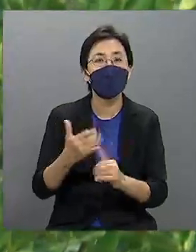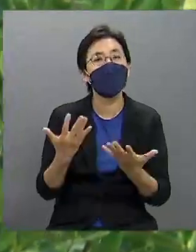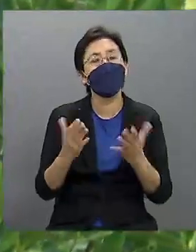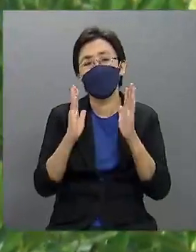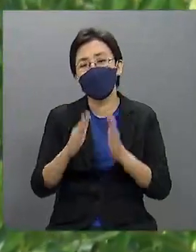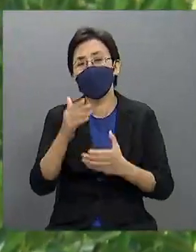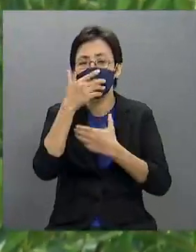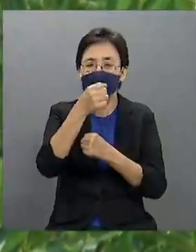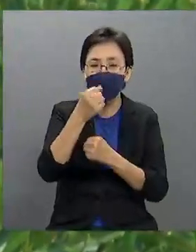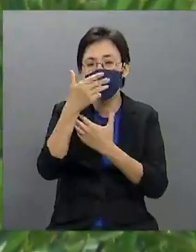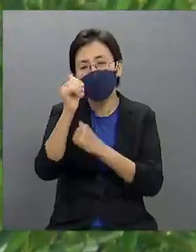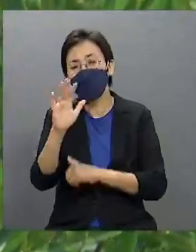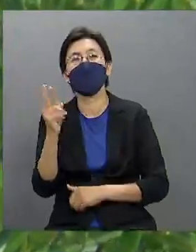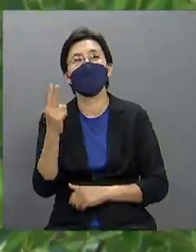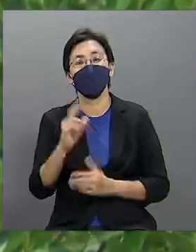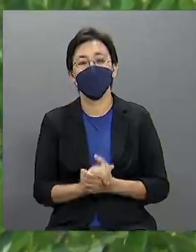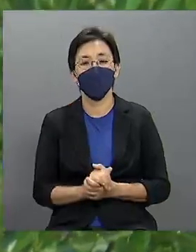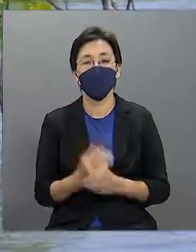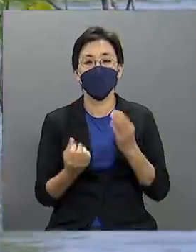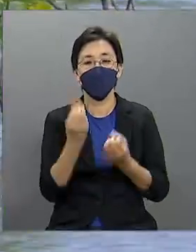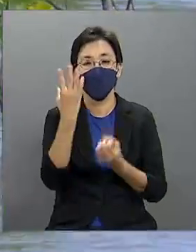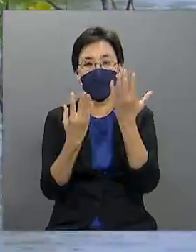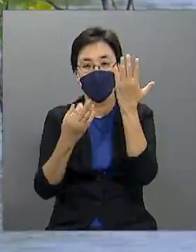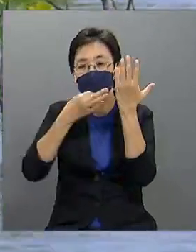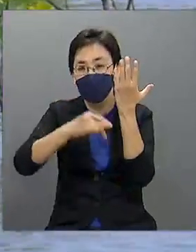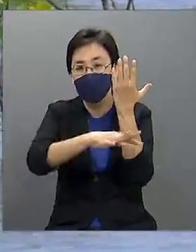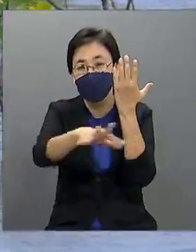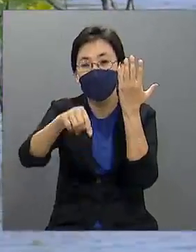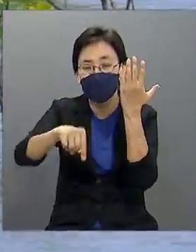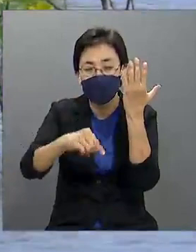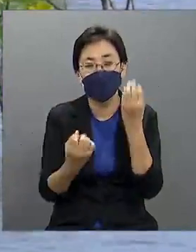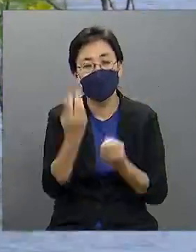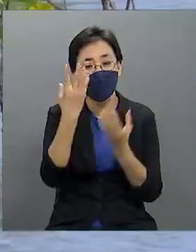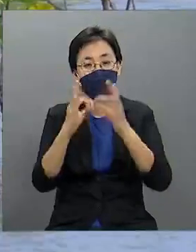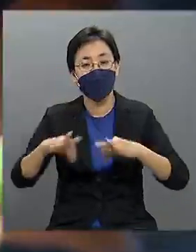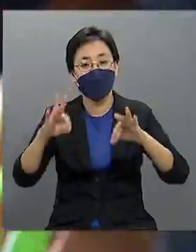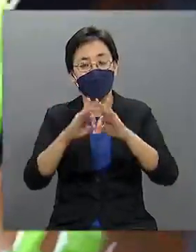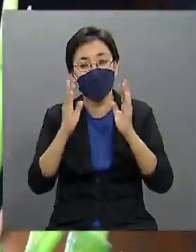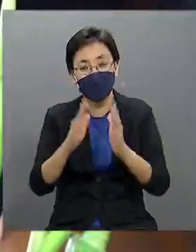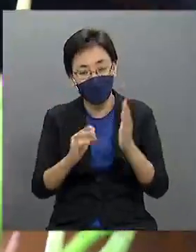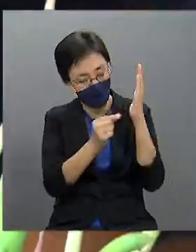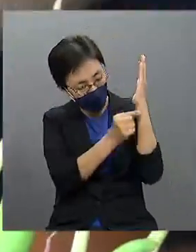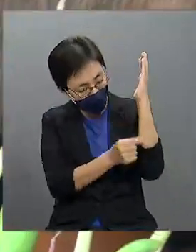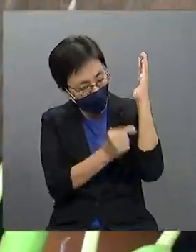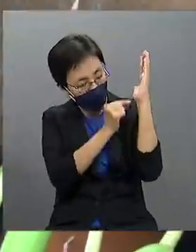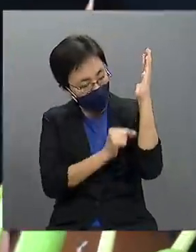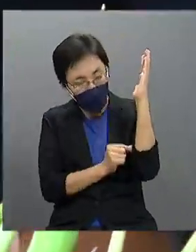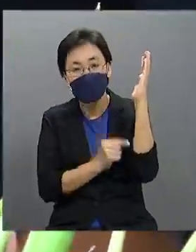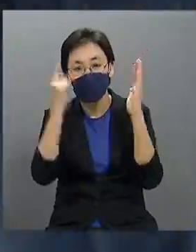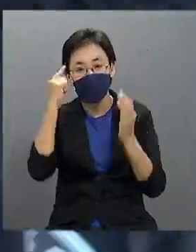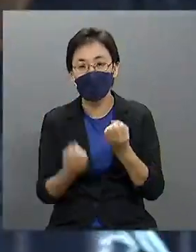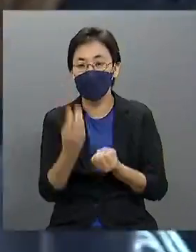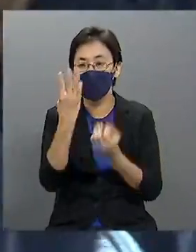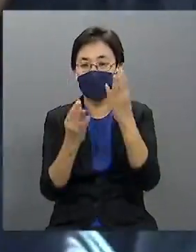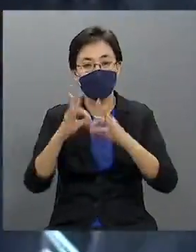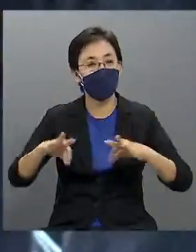ป่าชายเลนมีฟัรมสำคัญไม่ใช่เฉชะสำคญคนที่อยู่ใช้ขอบใช้ฝั่ngทั้นั้นคนทอยู่ใช้ขอบใช้ฝั่ง